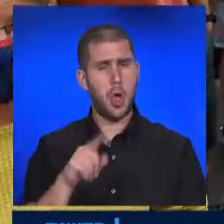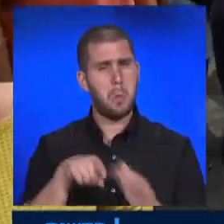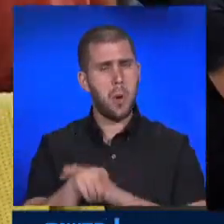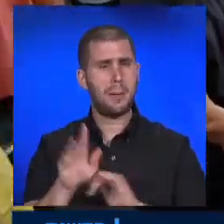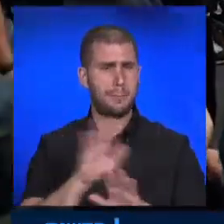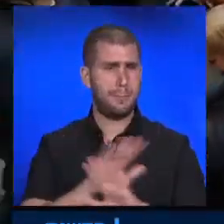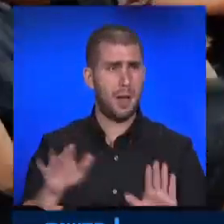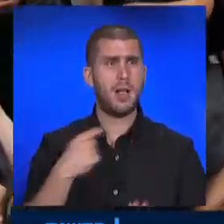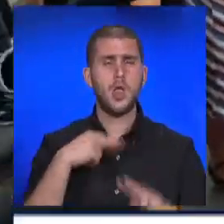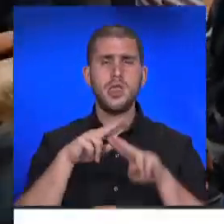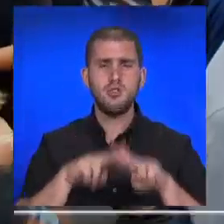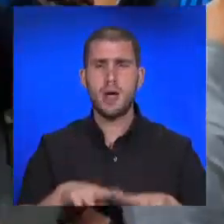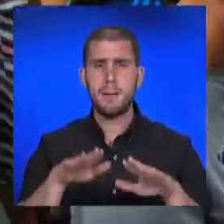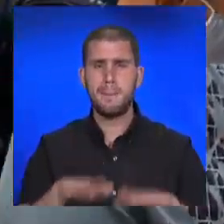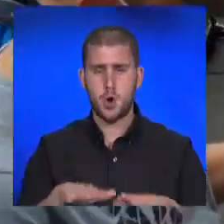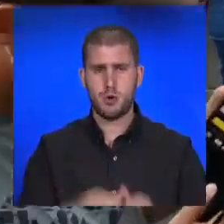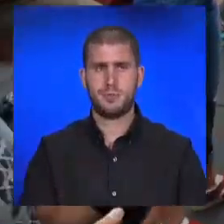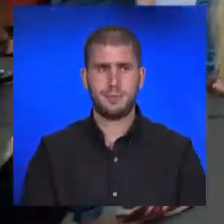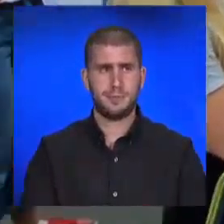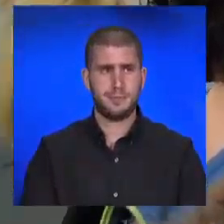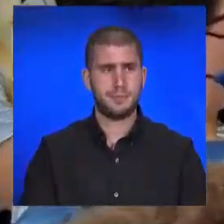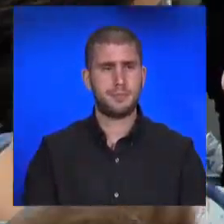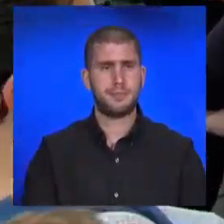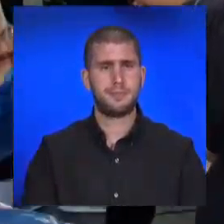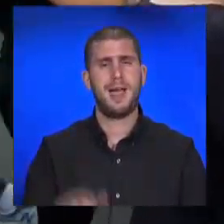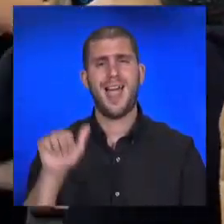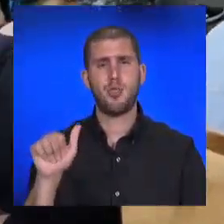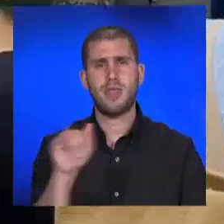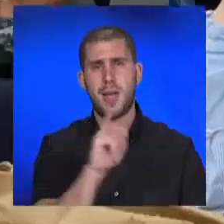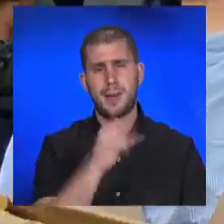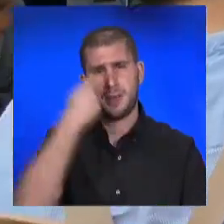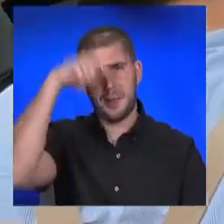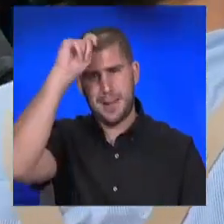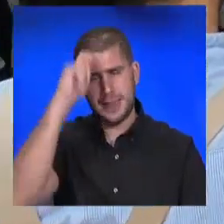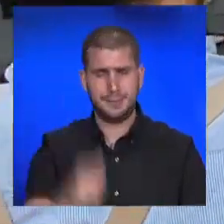מקום, אנחנו נשארים. אנטוניה ימין, ברלין.